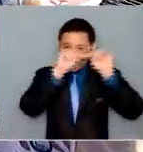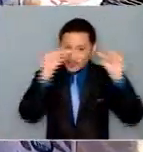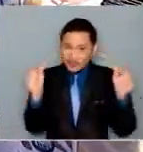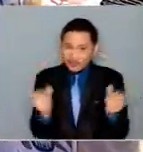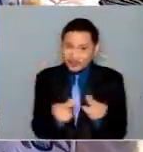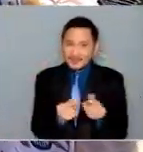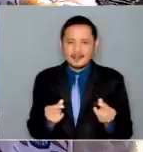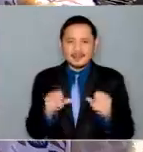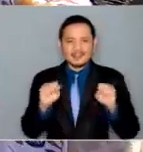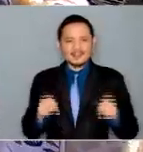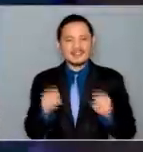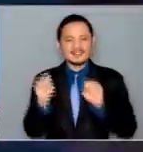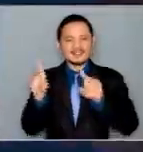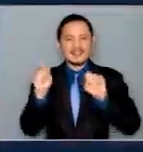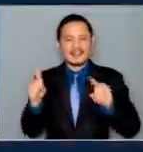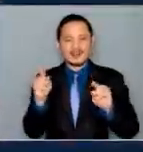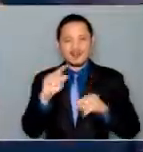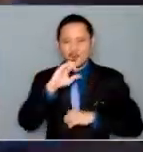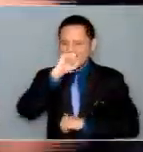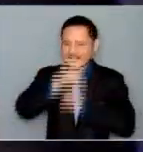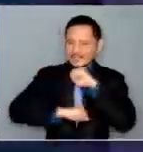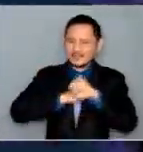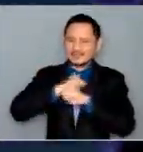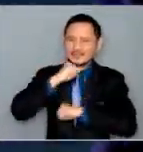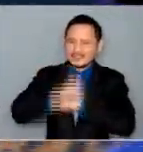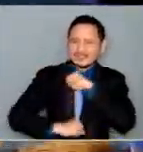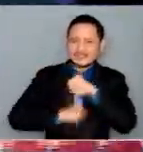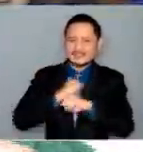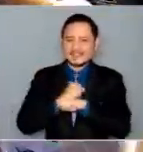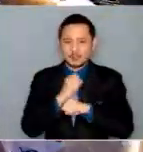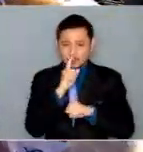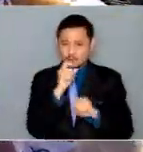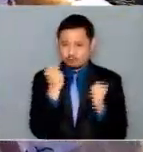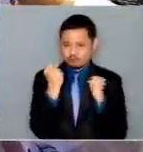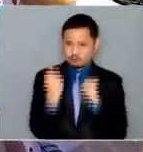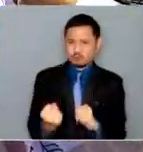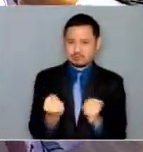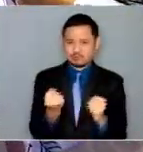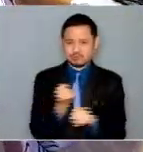Gusto ko to parang matibay na matibay. Magkano ba yan? Gawa po sa ratan. So this one po is